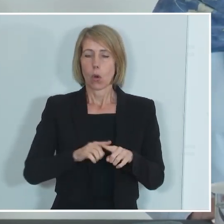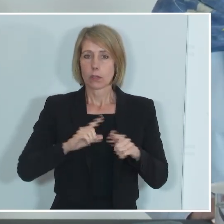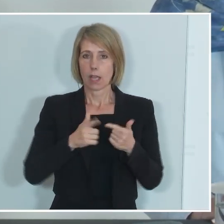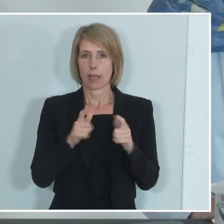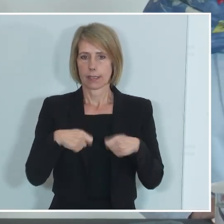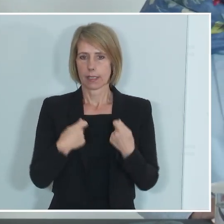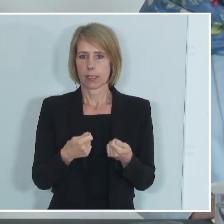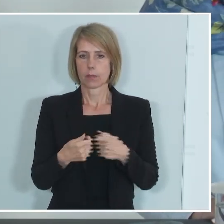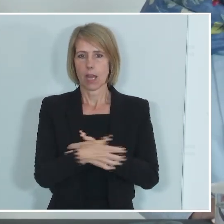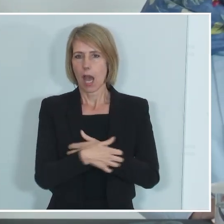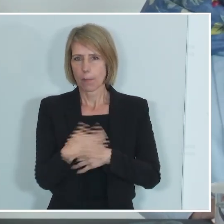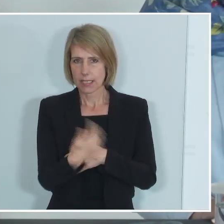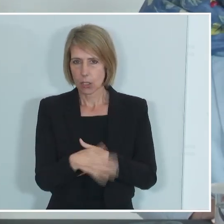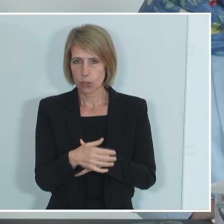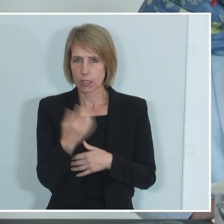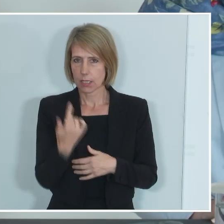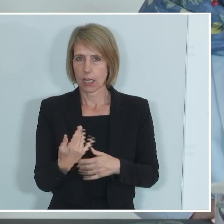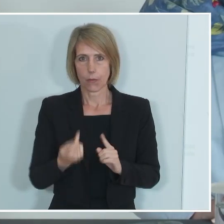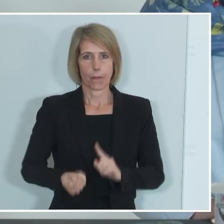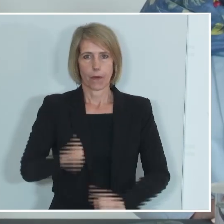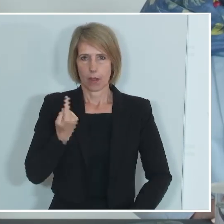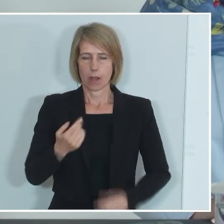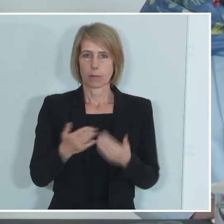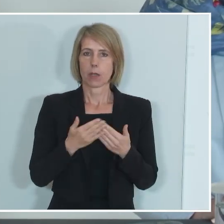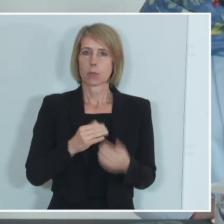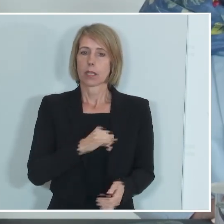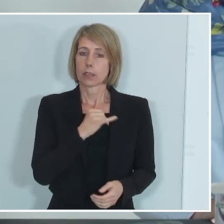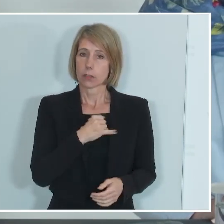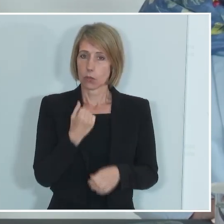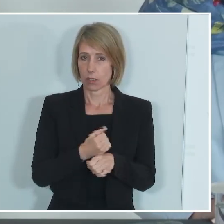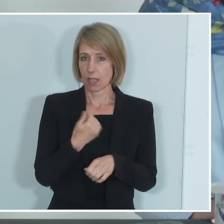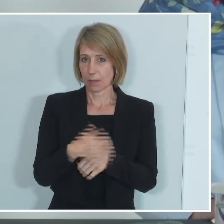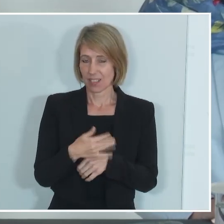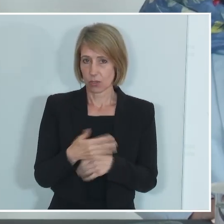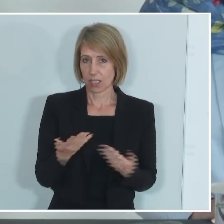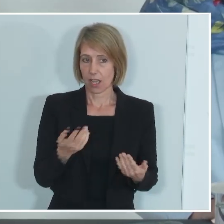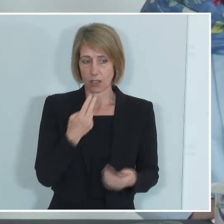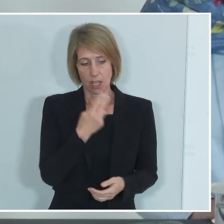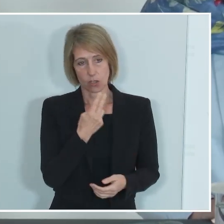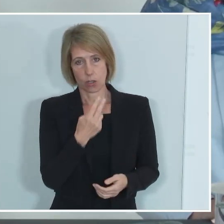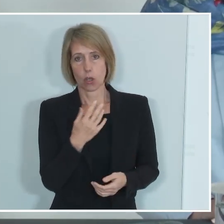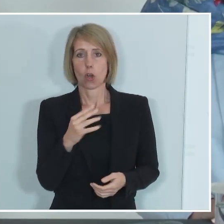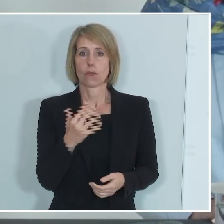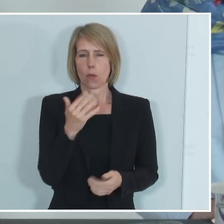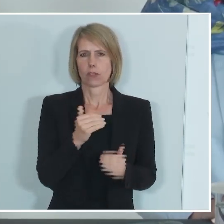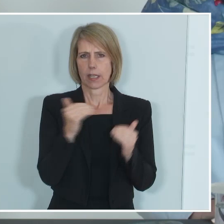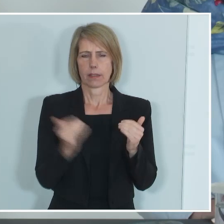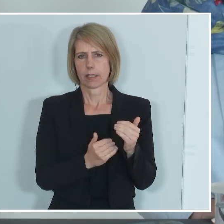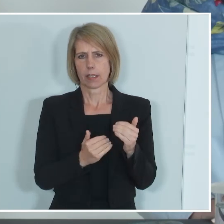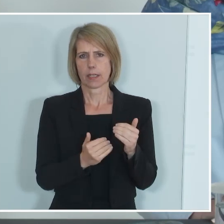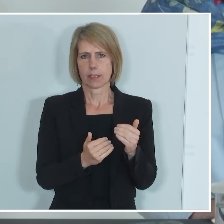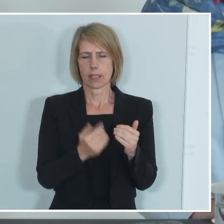wo die Arbeitslosigkeit hoch ist. Also wenn man sich zum Beispiel die Jugendarbeitslosigkeit ansieht. Wir haben in Österreich die fünftniedrigste Jugendarbeitslosigkeit